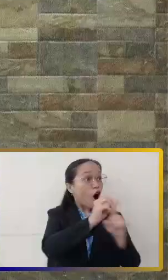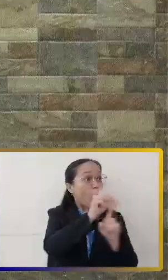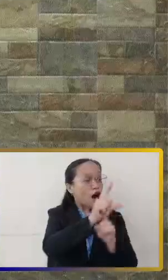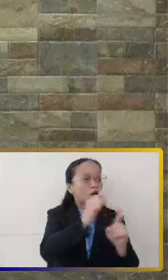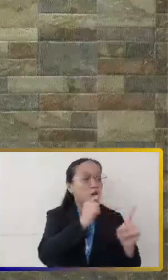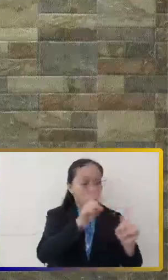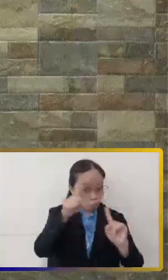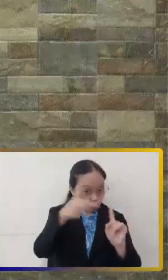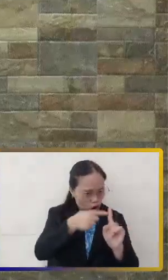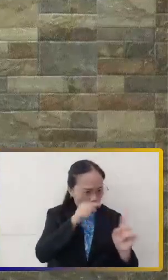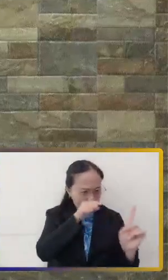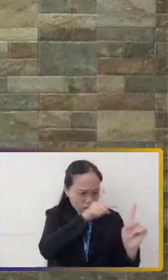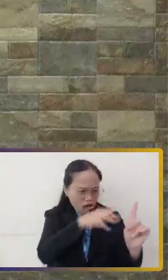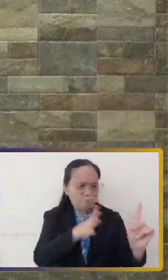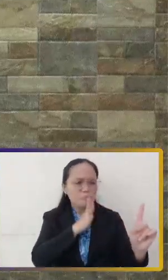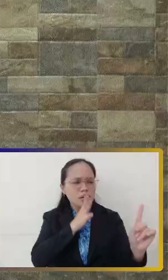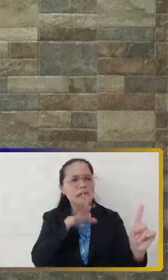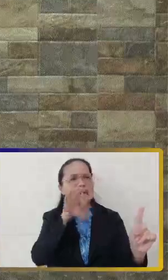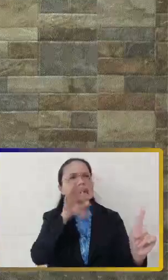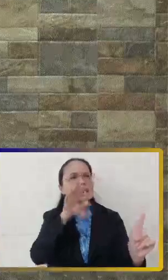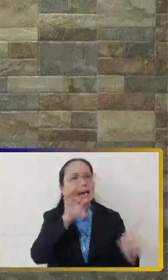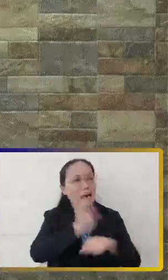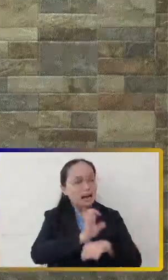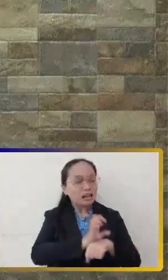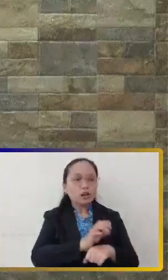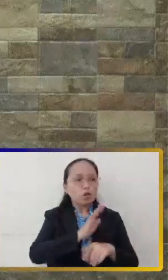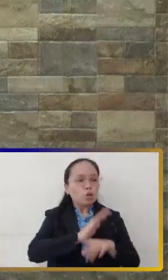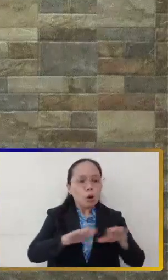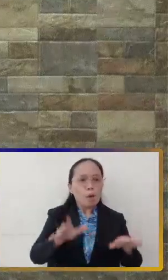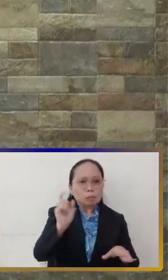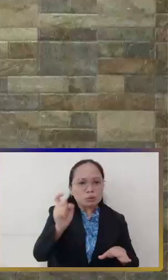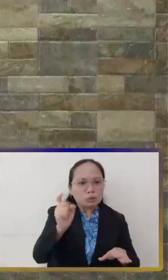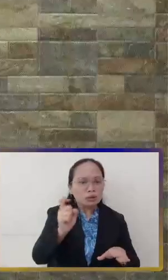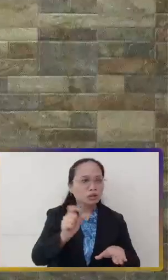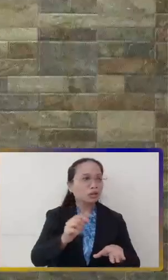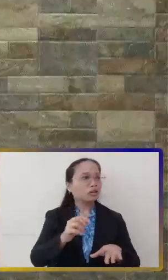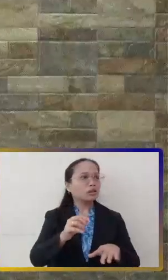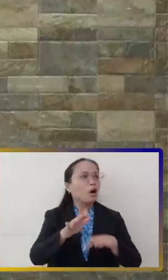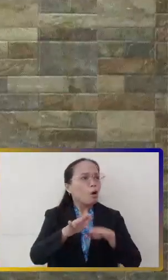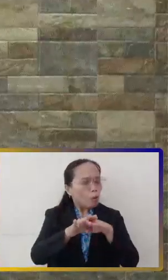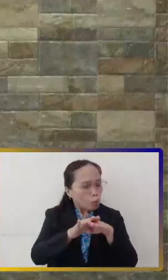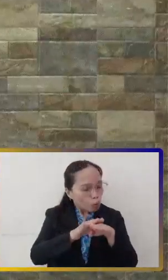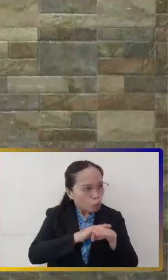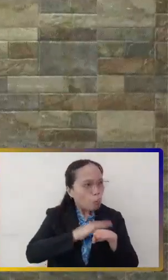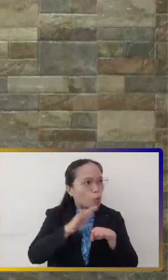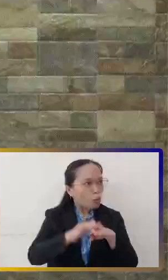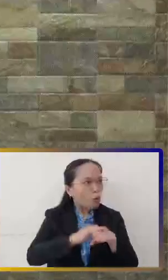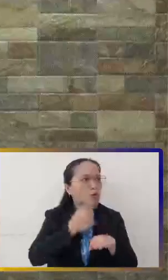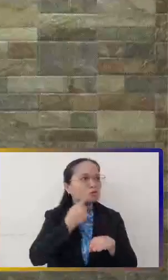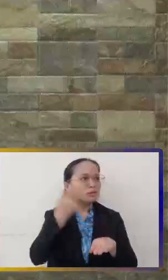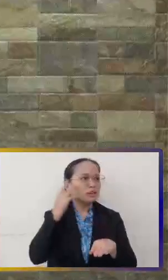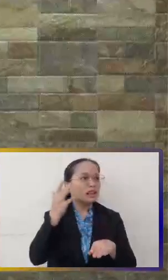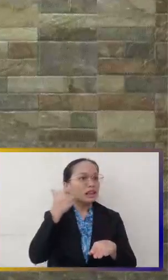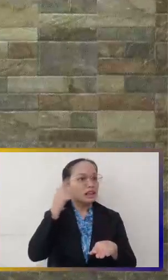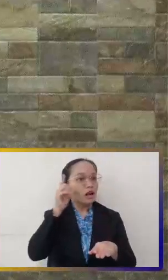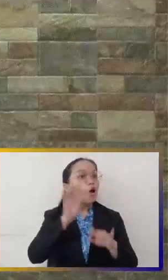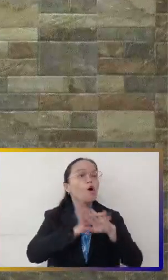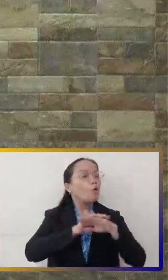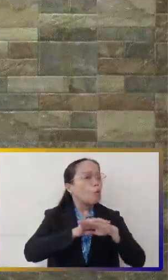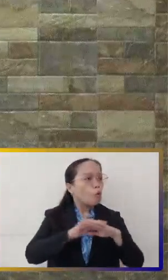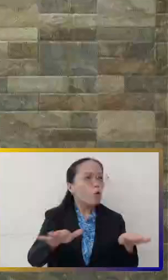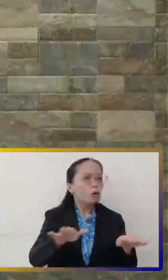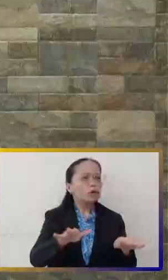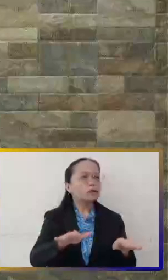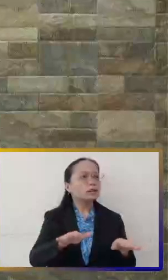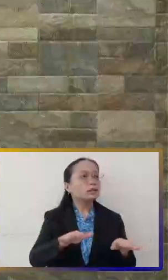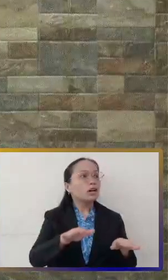rush. Speak slowly, okay? Sa una lang yan, sabi ko, sa una lang yan. Don't miss